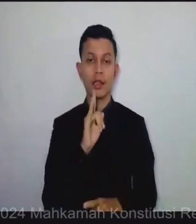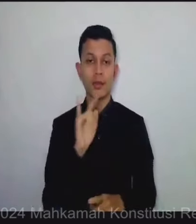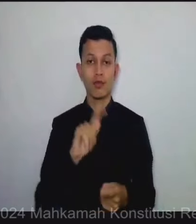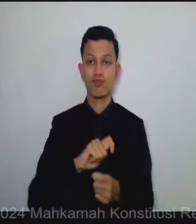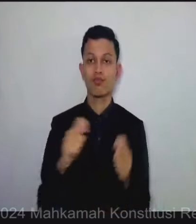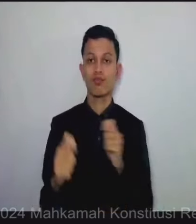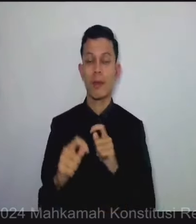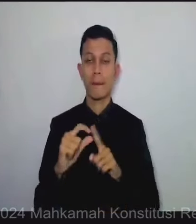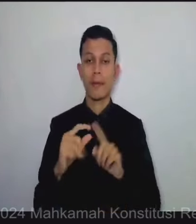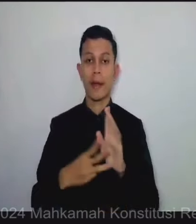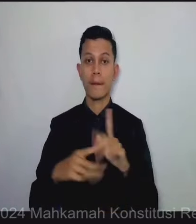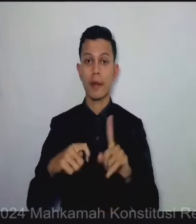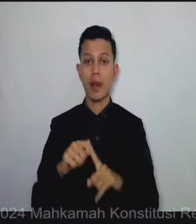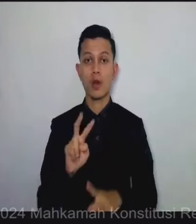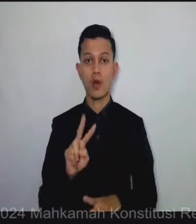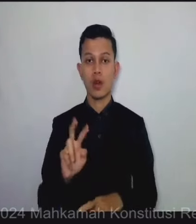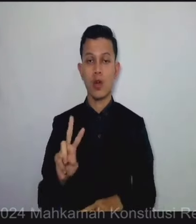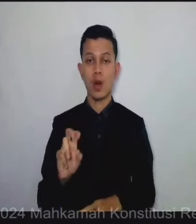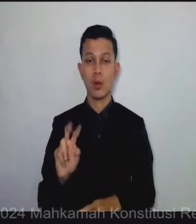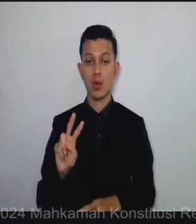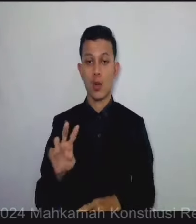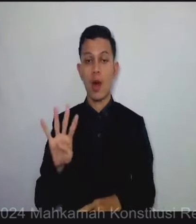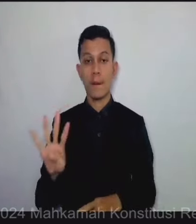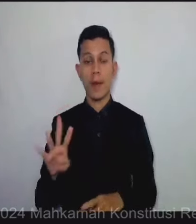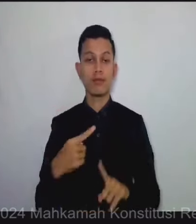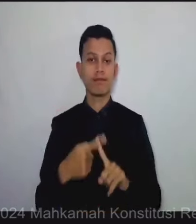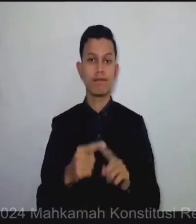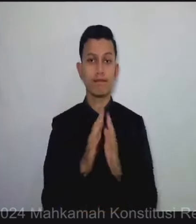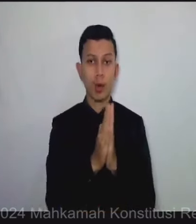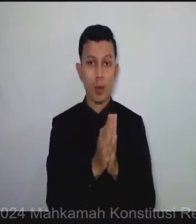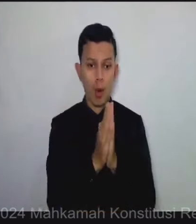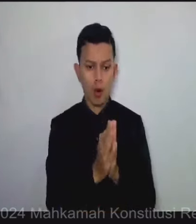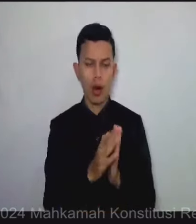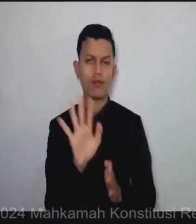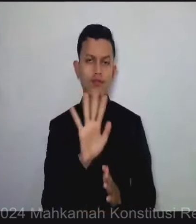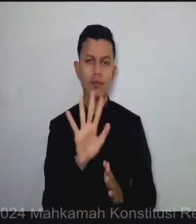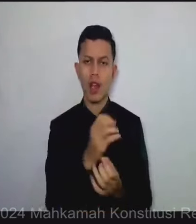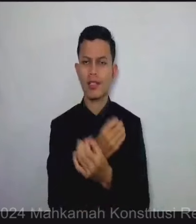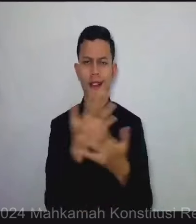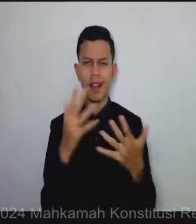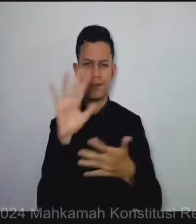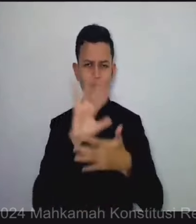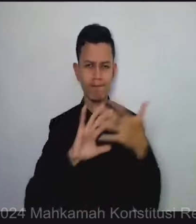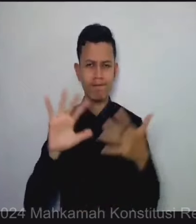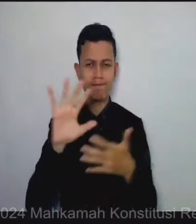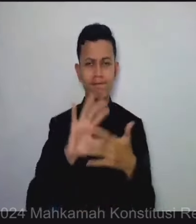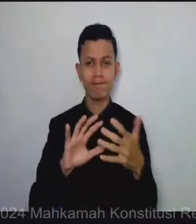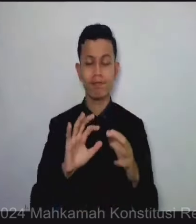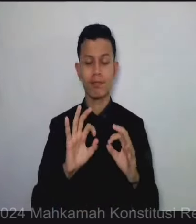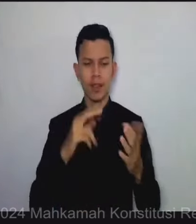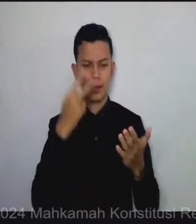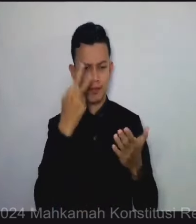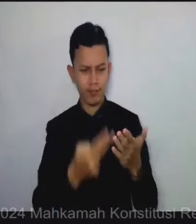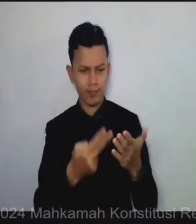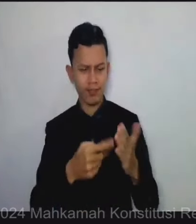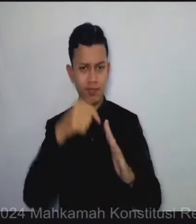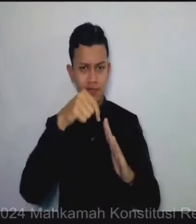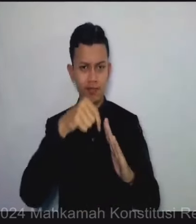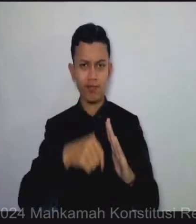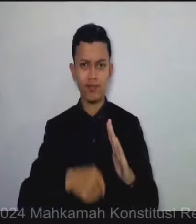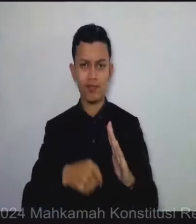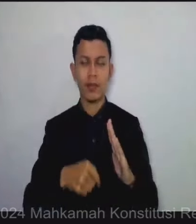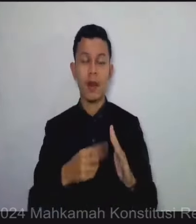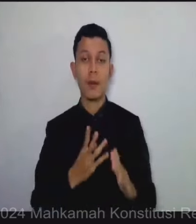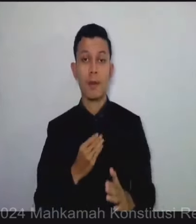pmk2 2024 dan permohonan-pemohon tidak jelas atau kabur setelah dicermati secara saksama